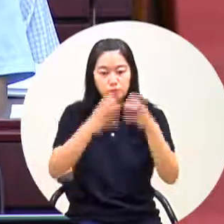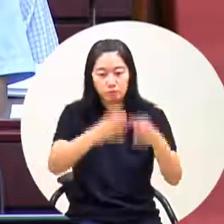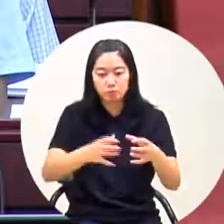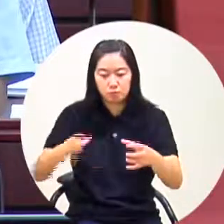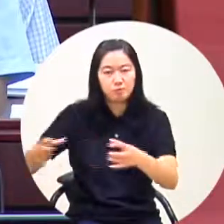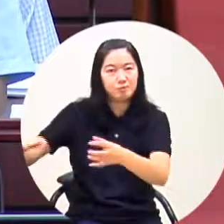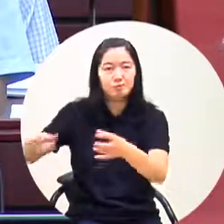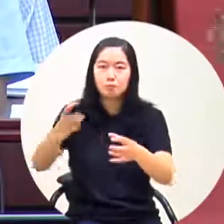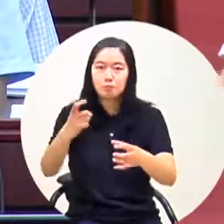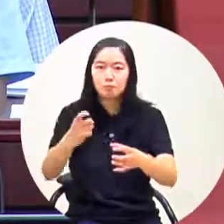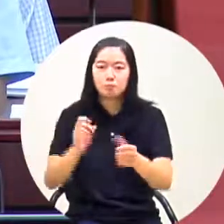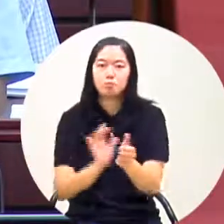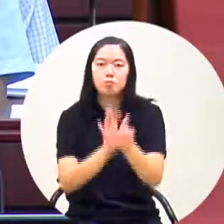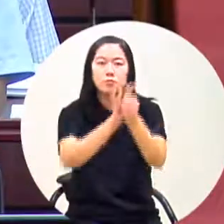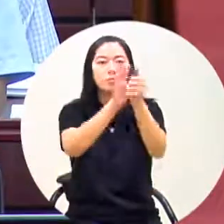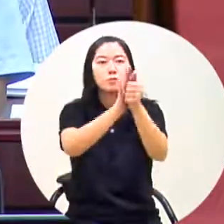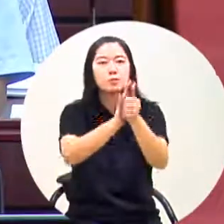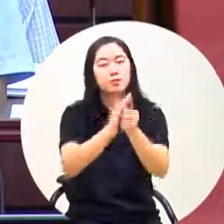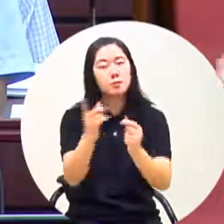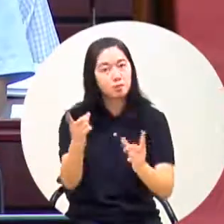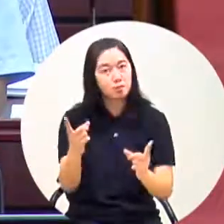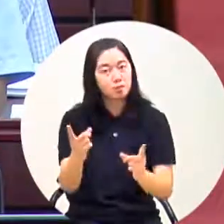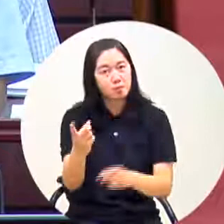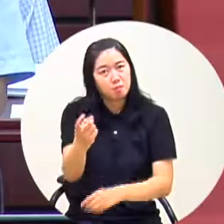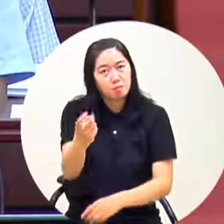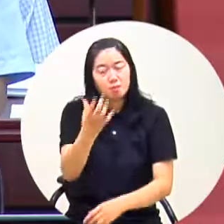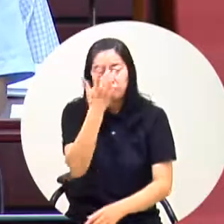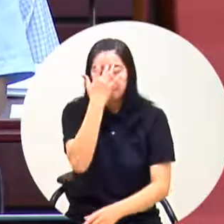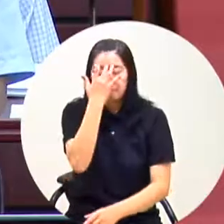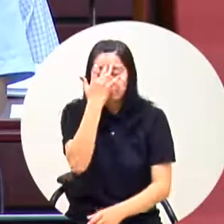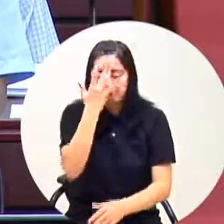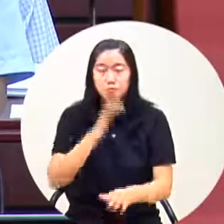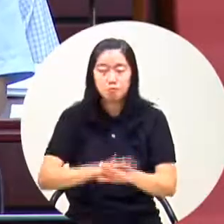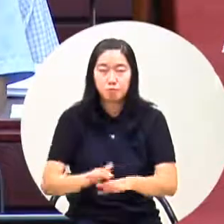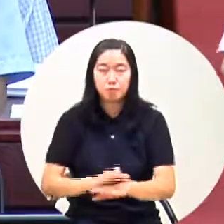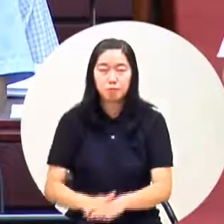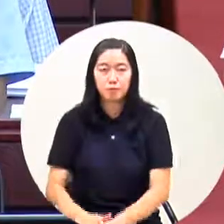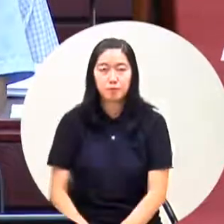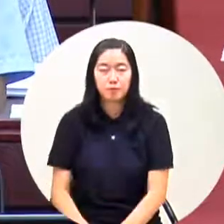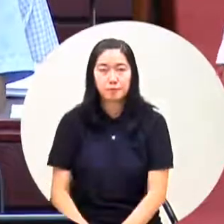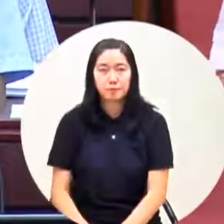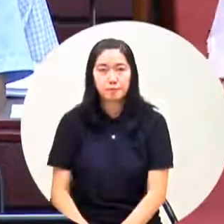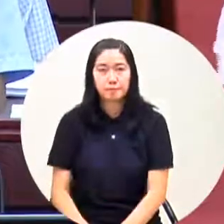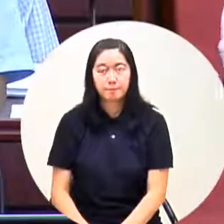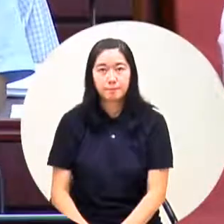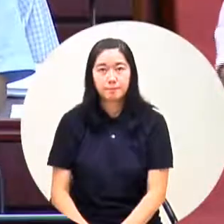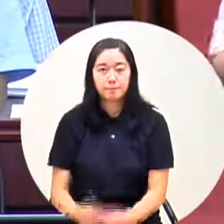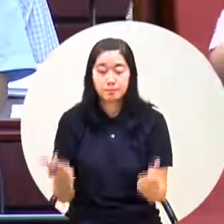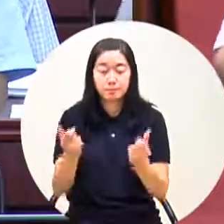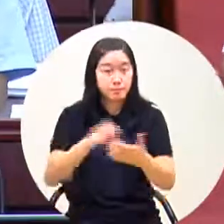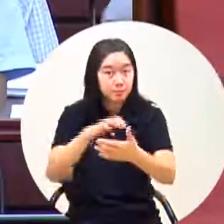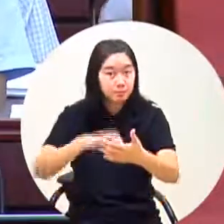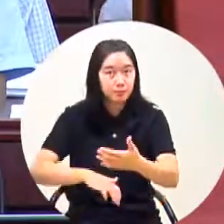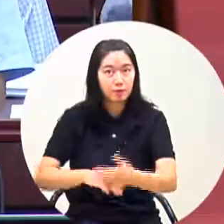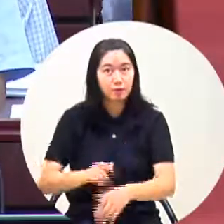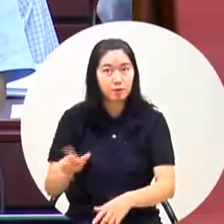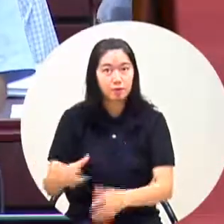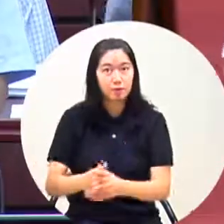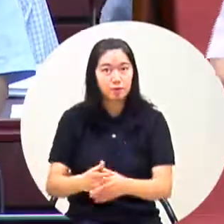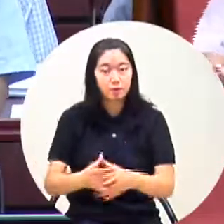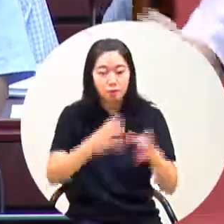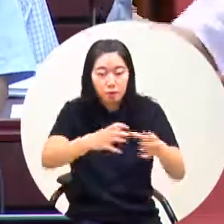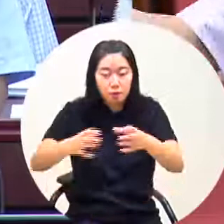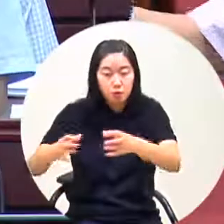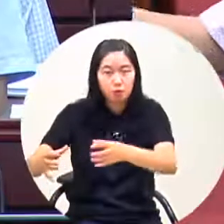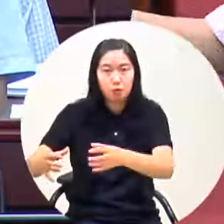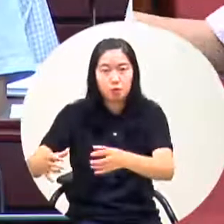呢？对的，跟着上未来我们的汽车产业呢？对的，包括很多我们的设站的一个部分，